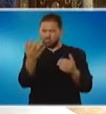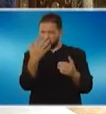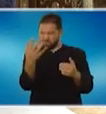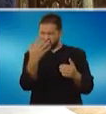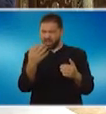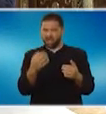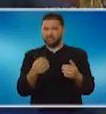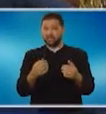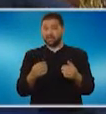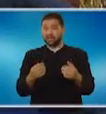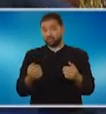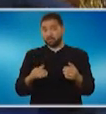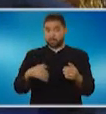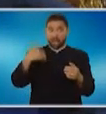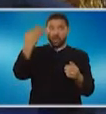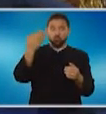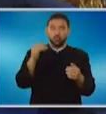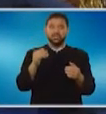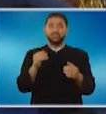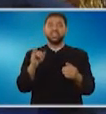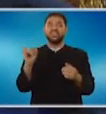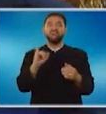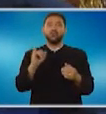informația oferită în mediul online